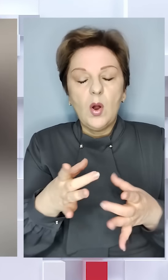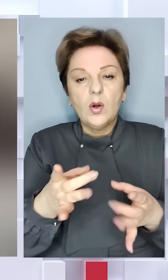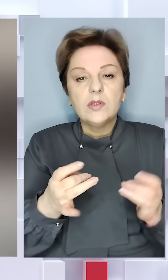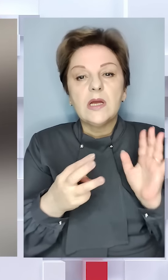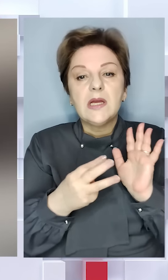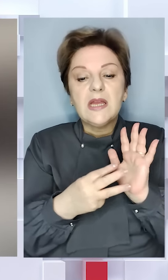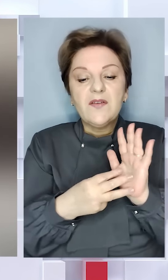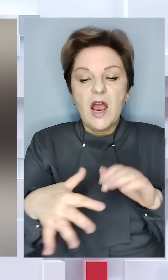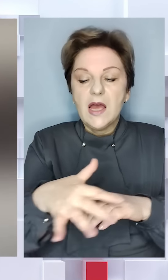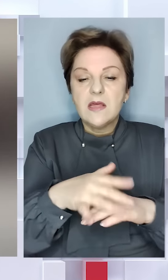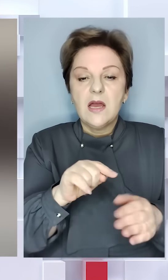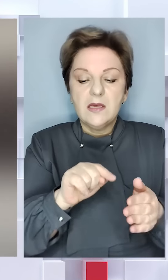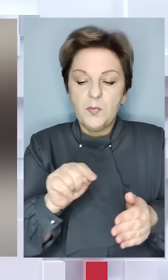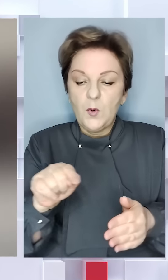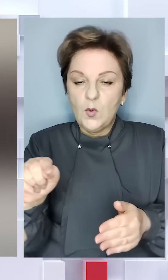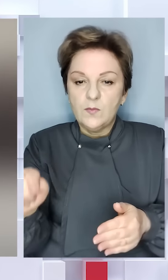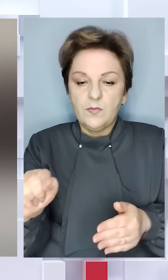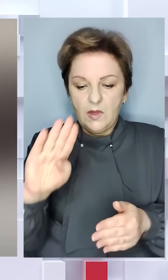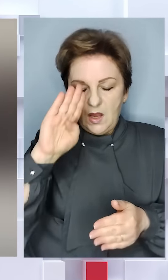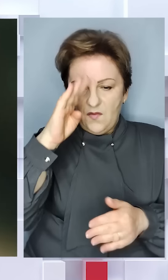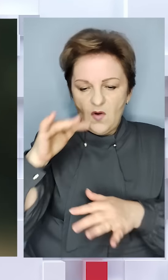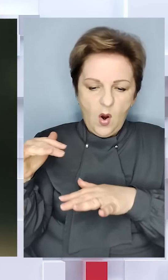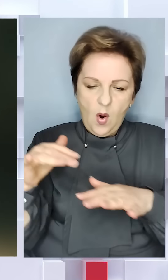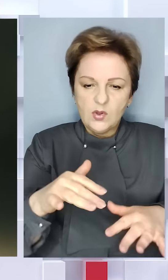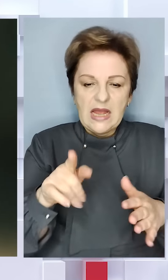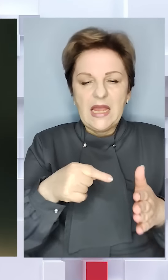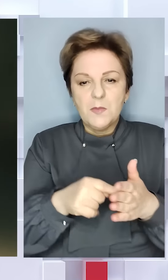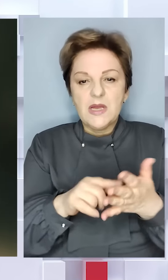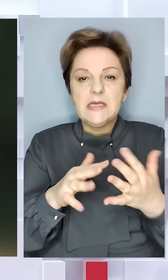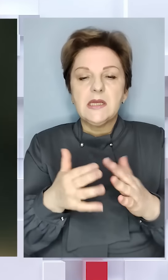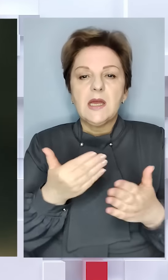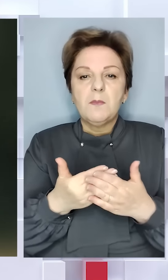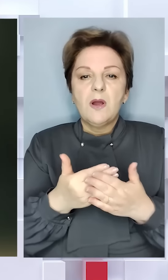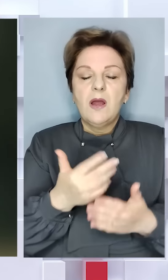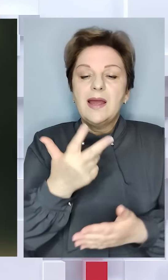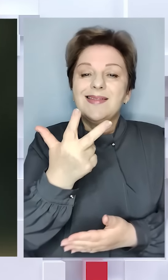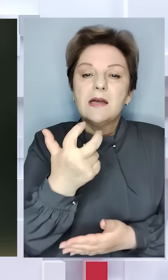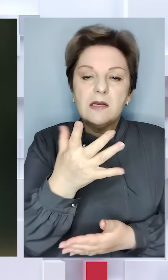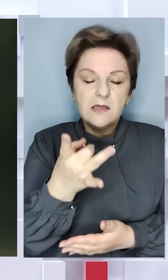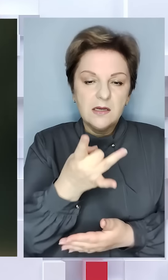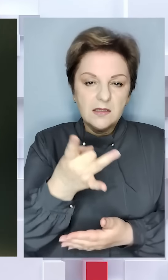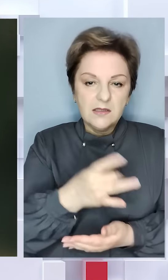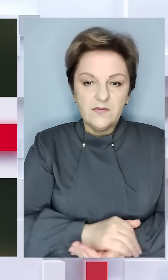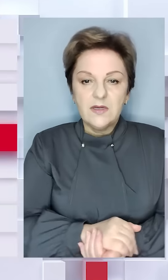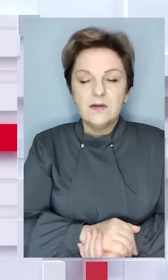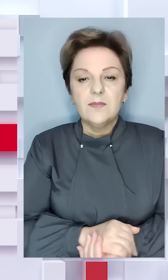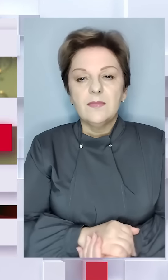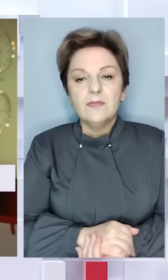обстріляно 8 населених пунктів. Окупанти атакували міста та села майже 300 разів.